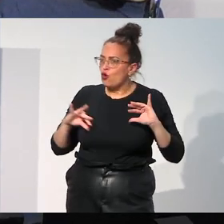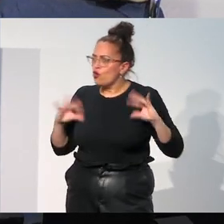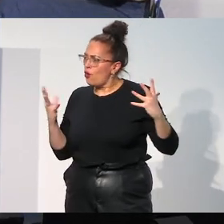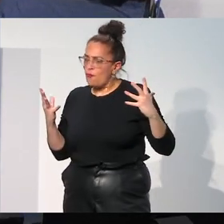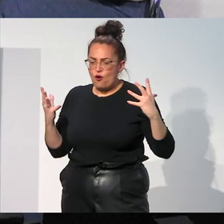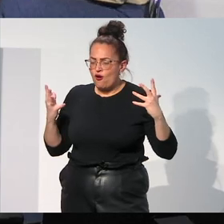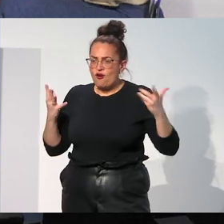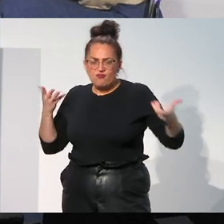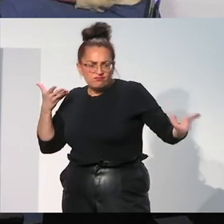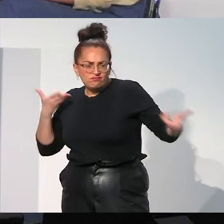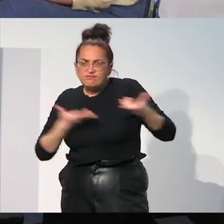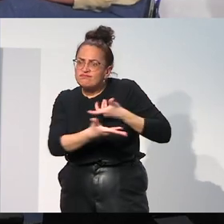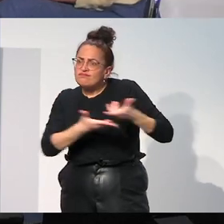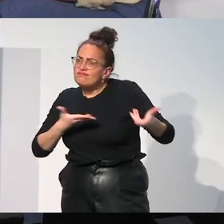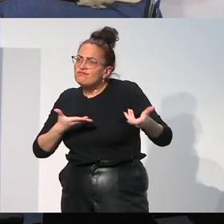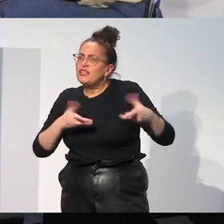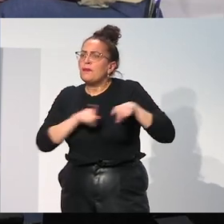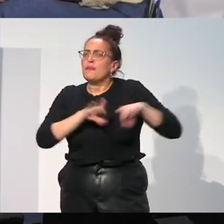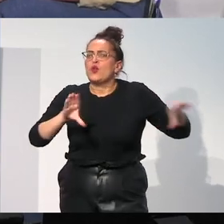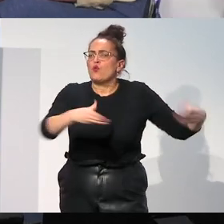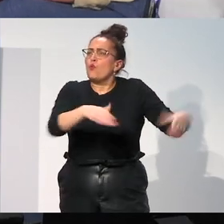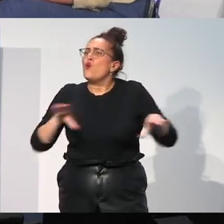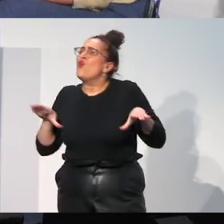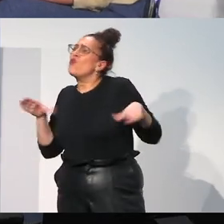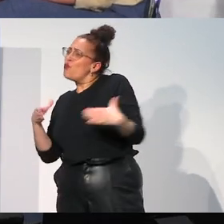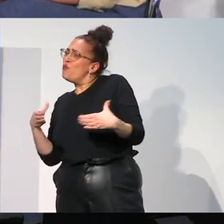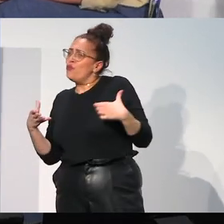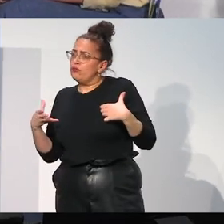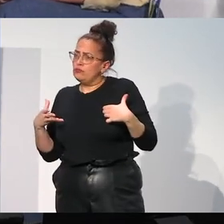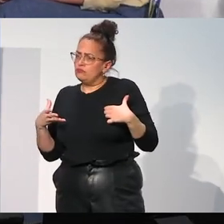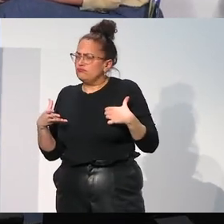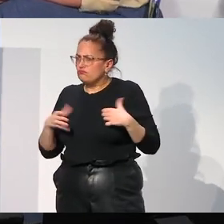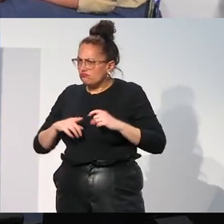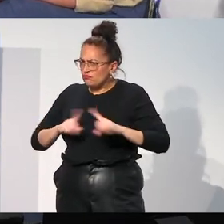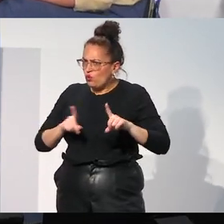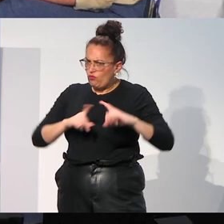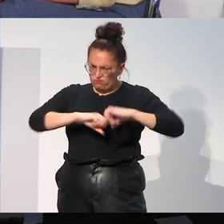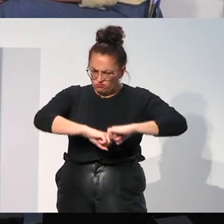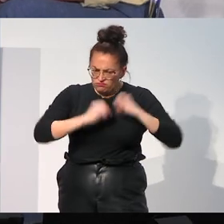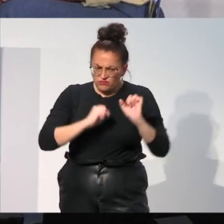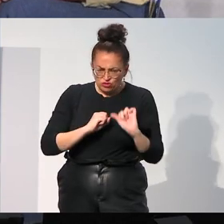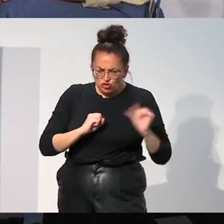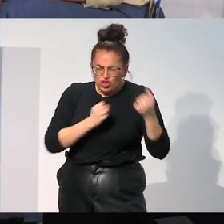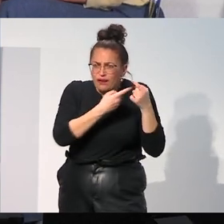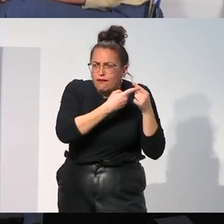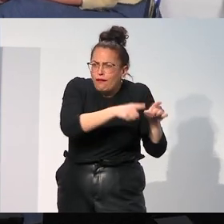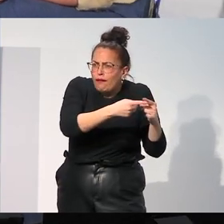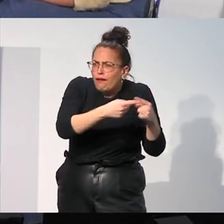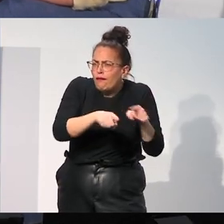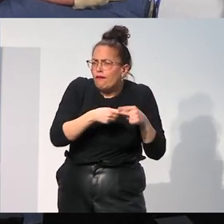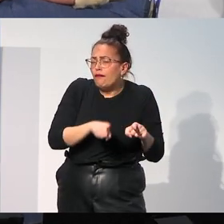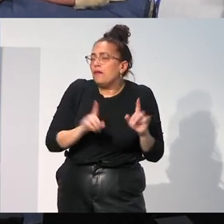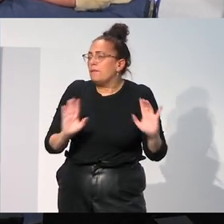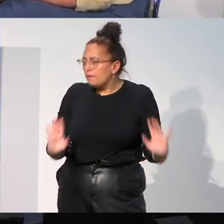même panier. Finalement, c'est une grosse erreur et il y a vraiment des différences. Mais pour rester sur la question d'une disparition d'espèce,